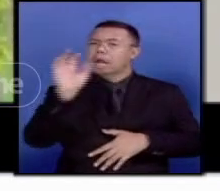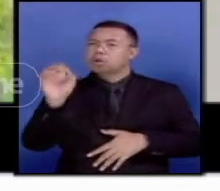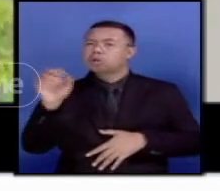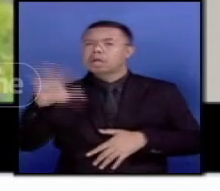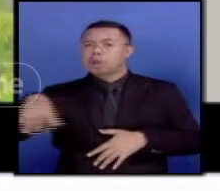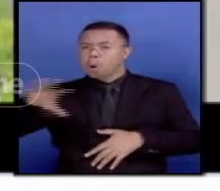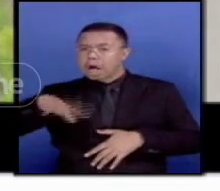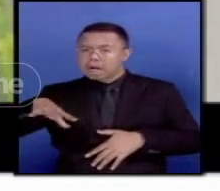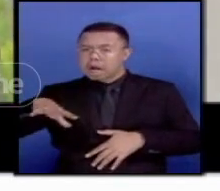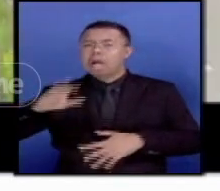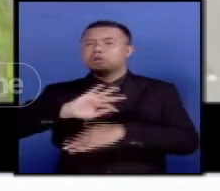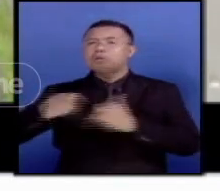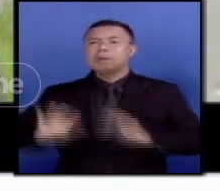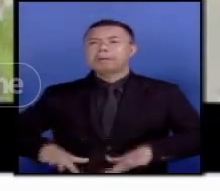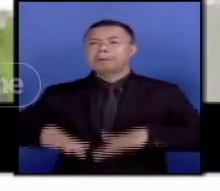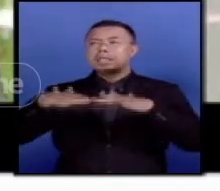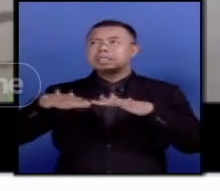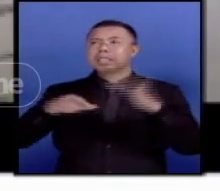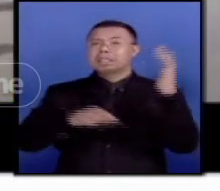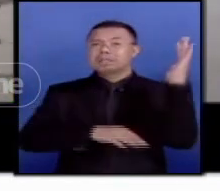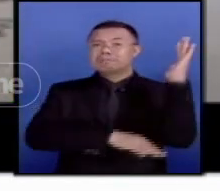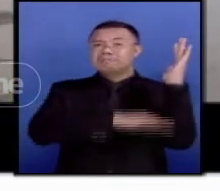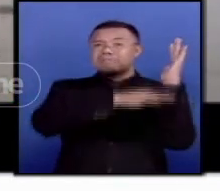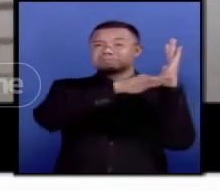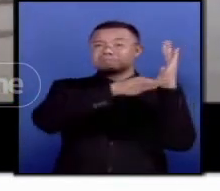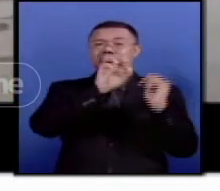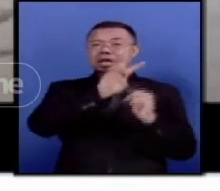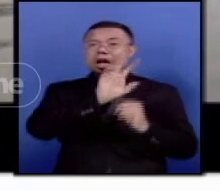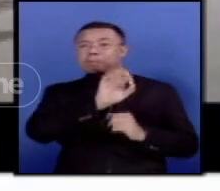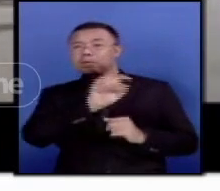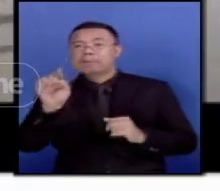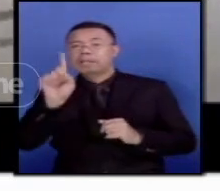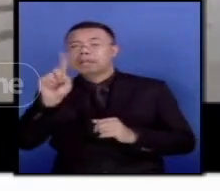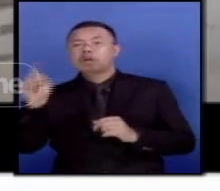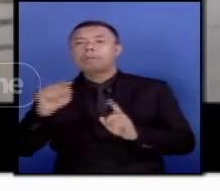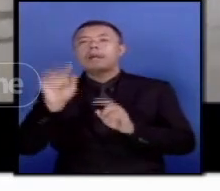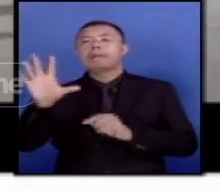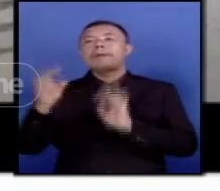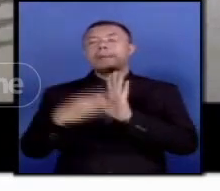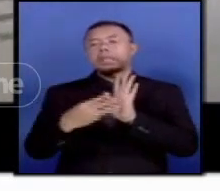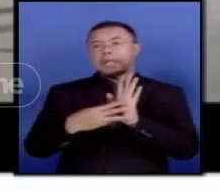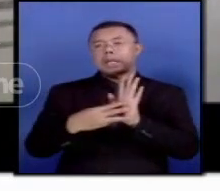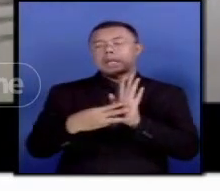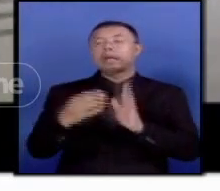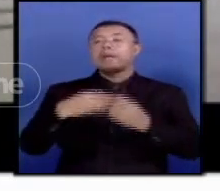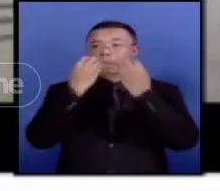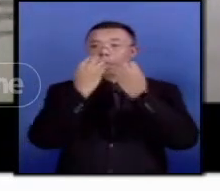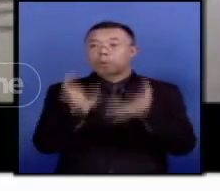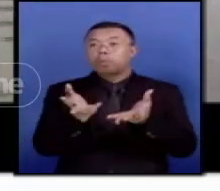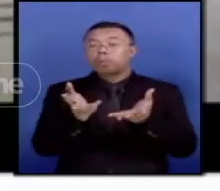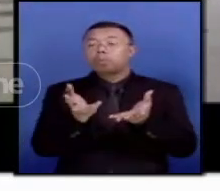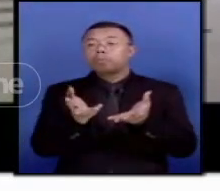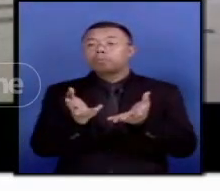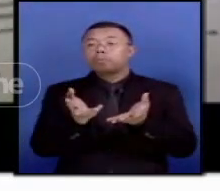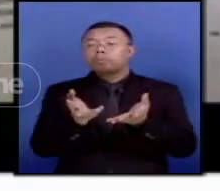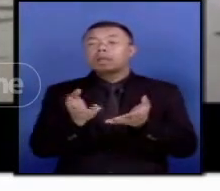itu rumahnya banjir dengan air antara 10 hingga 1,5 meter dapat saya Gambarkan syahadat memang